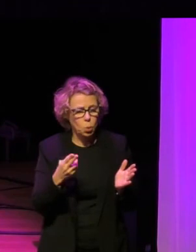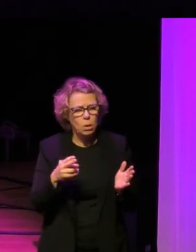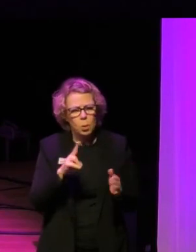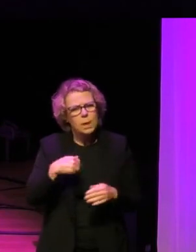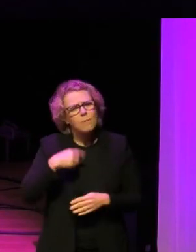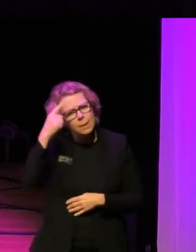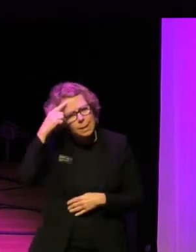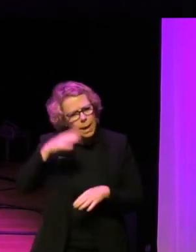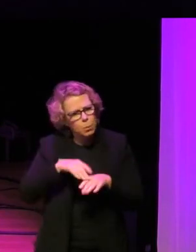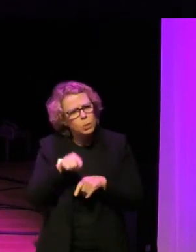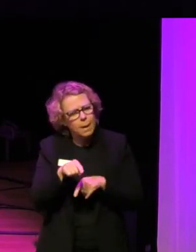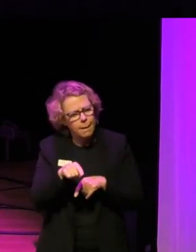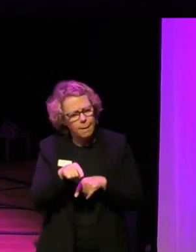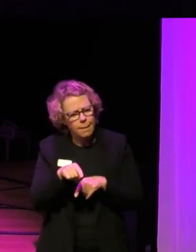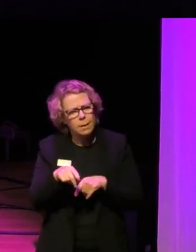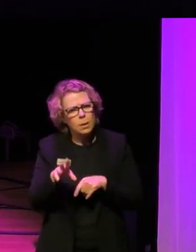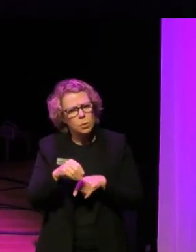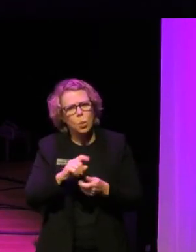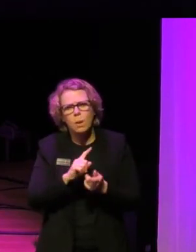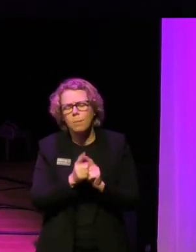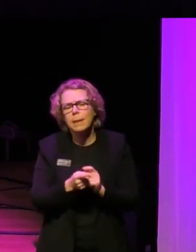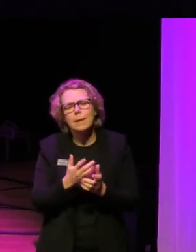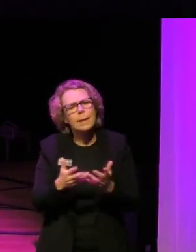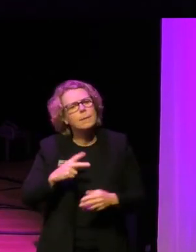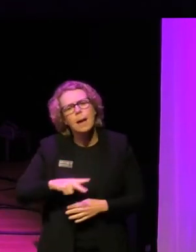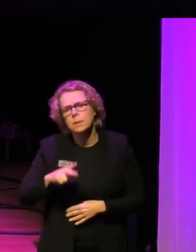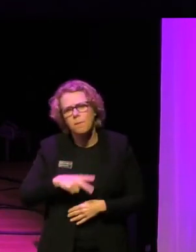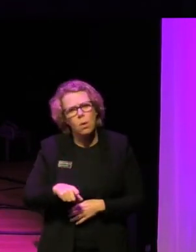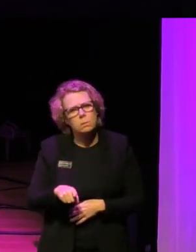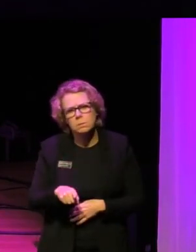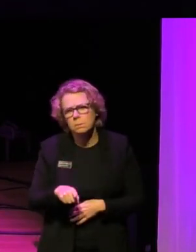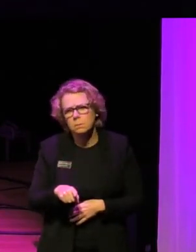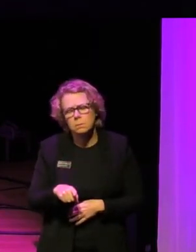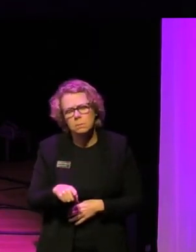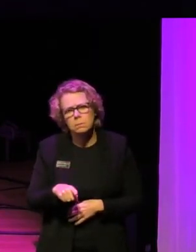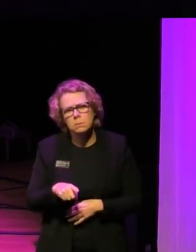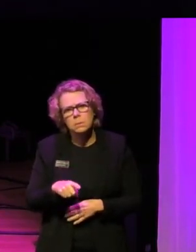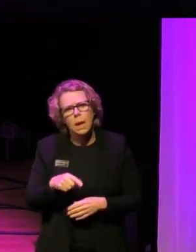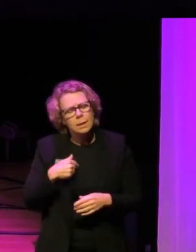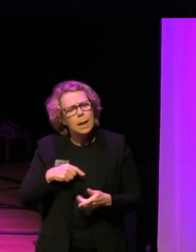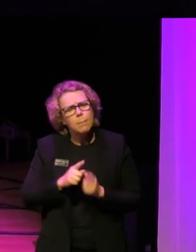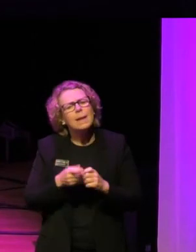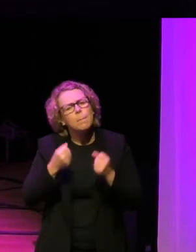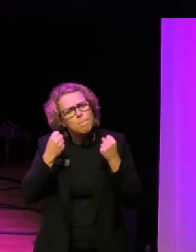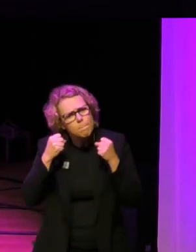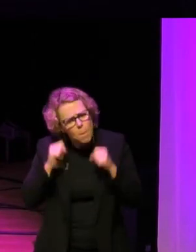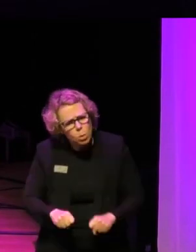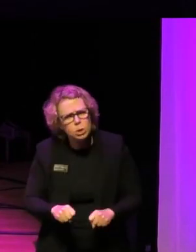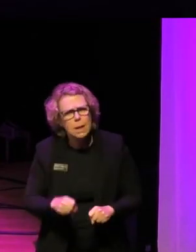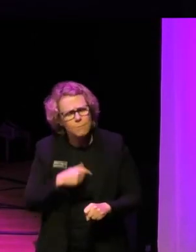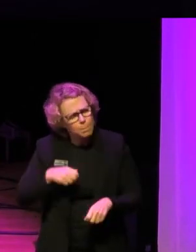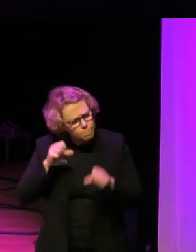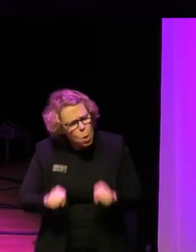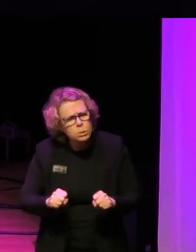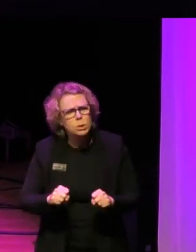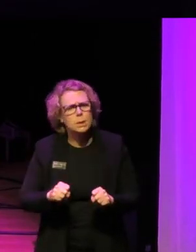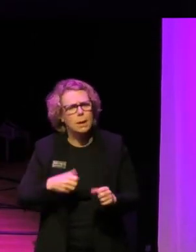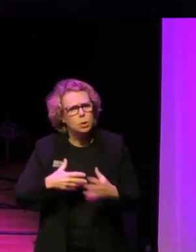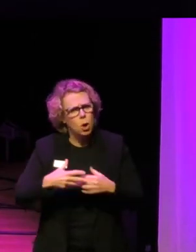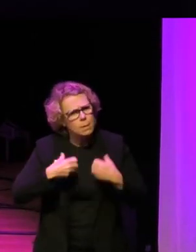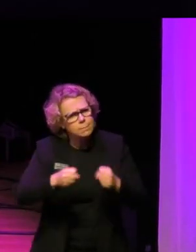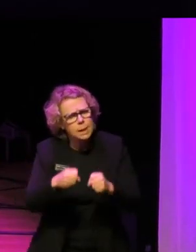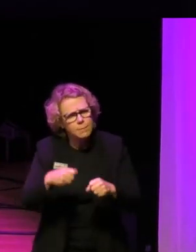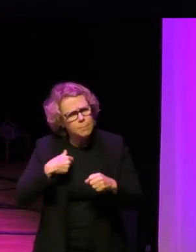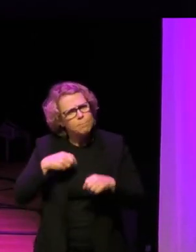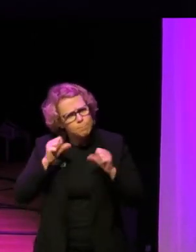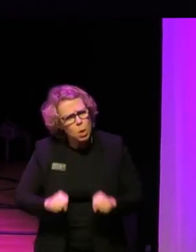vi tänker på det, när vi tänker på det, då det blir inte ett ansvar. Det blir en måste. Vi måste göra det. Det